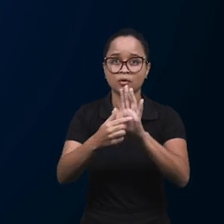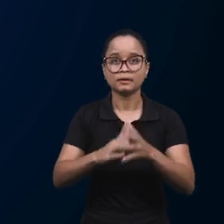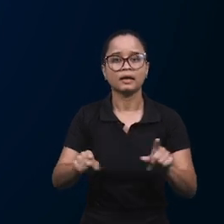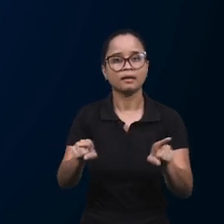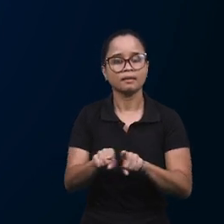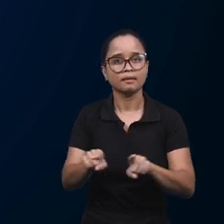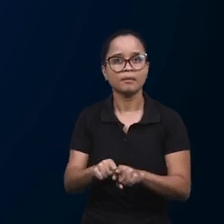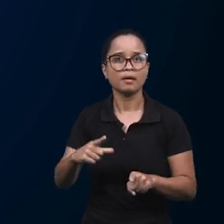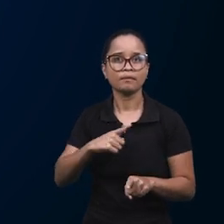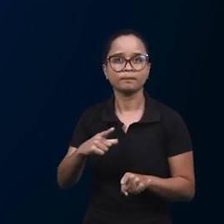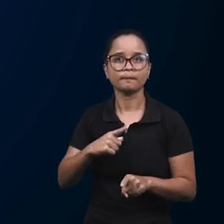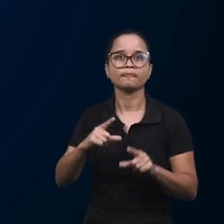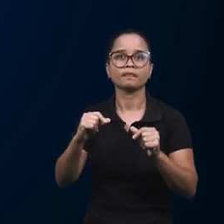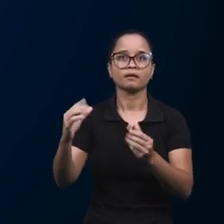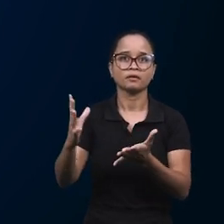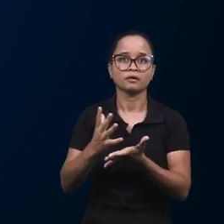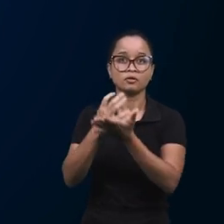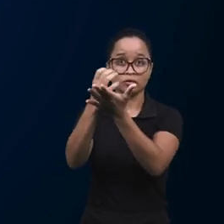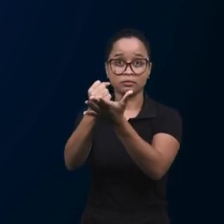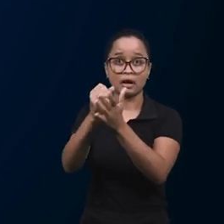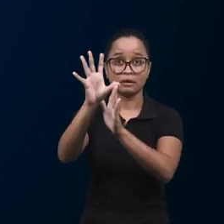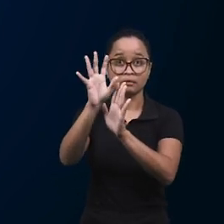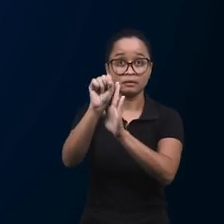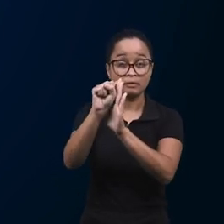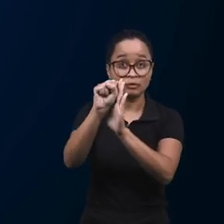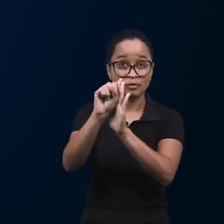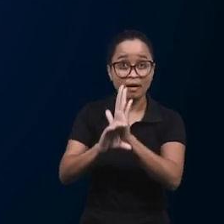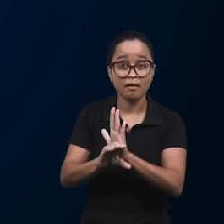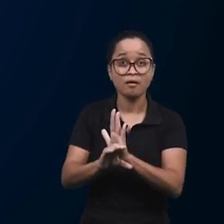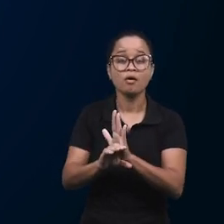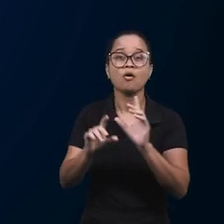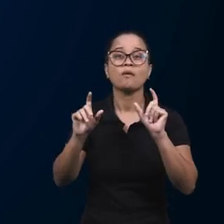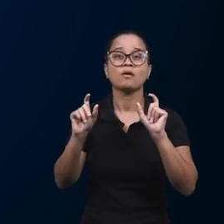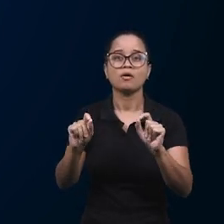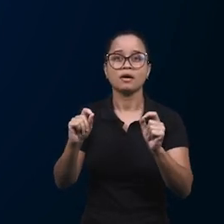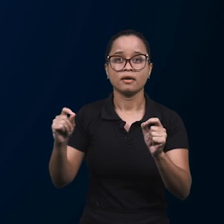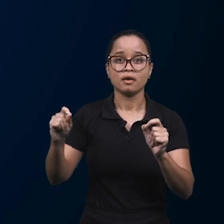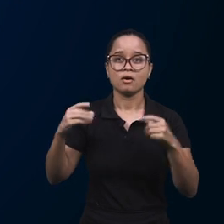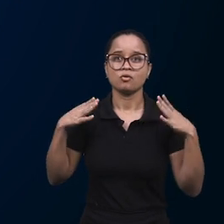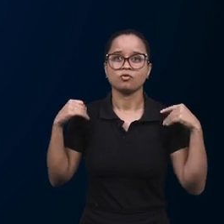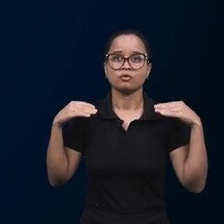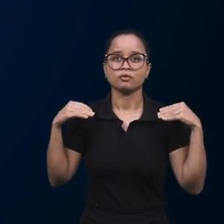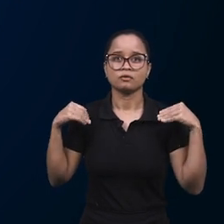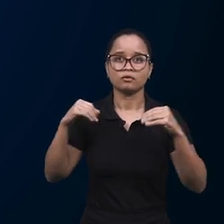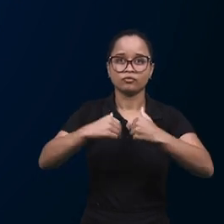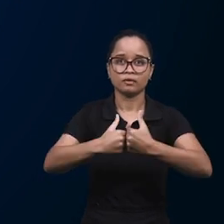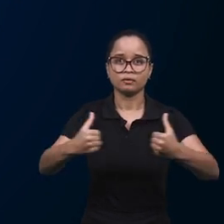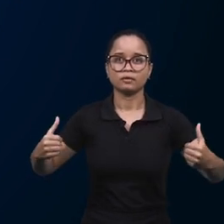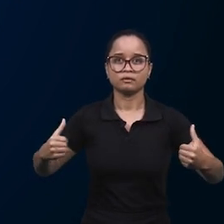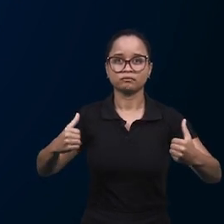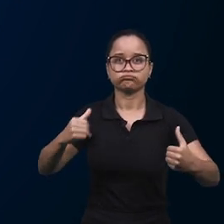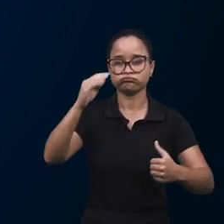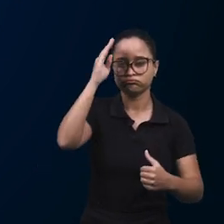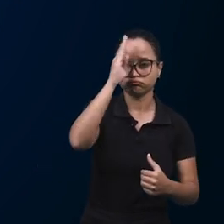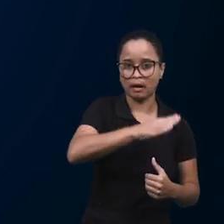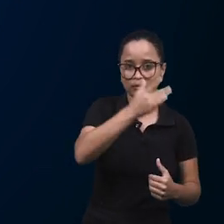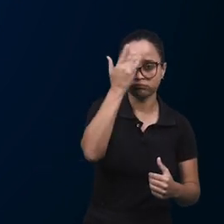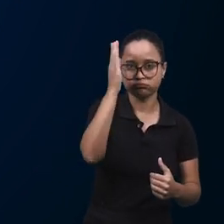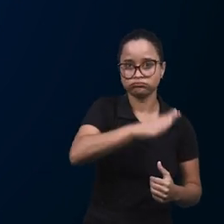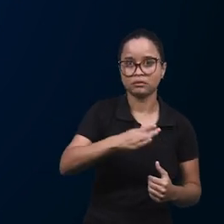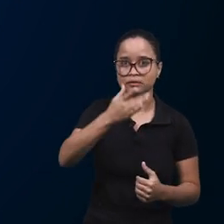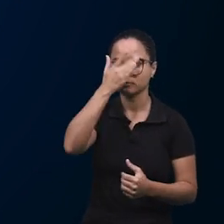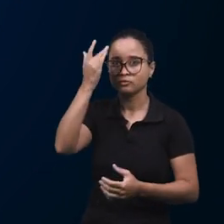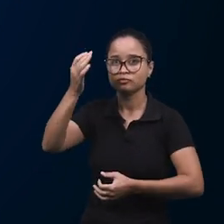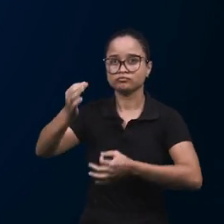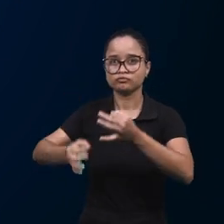ook in Matthäus 13:49. Zo zou het gaan bij het einde van deze wereld. Dan zullen